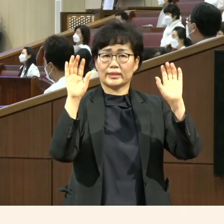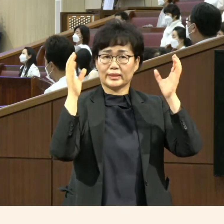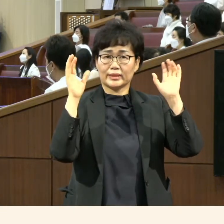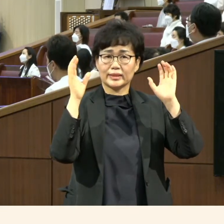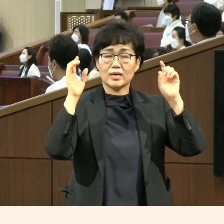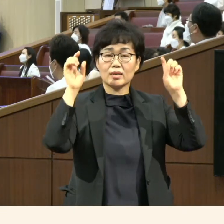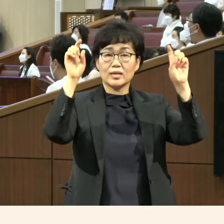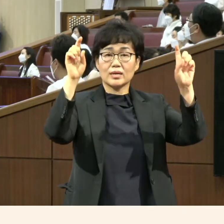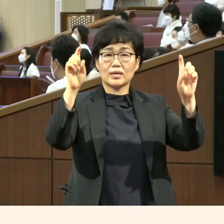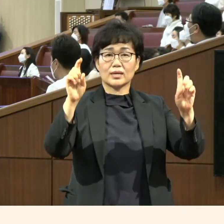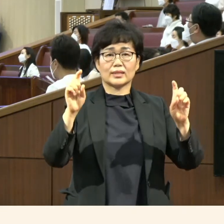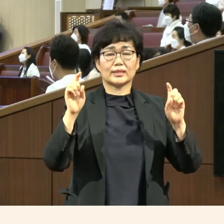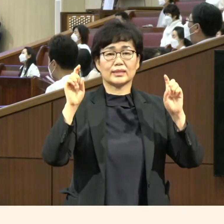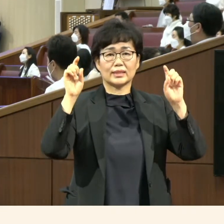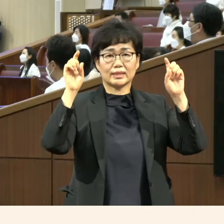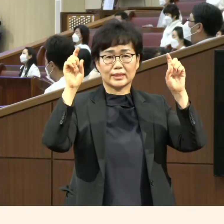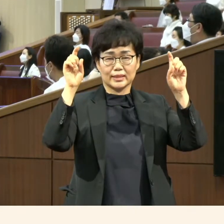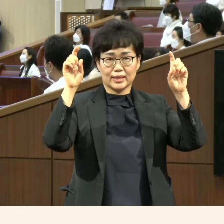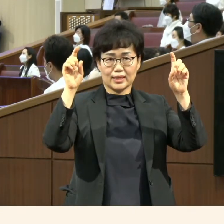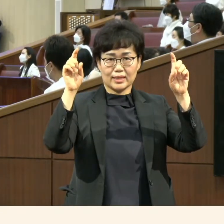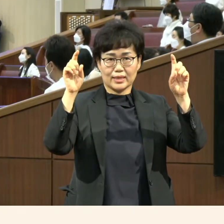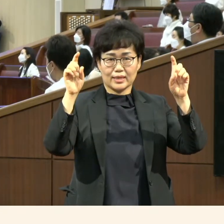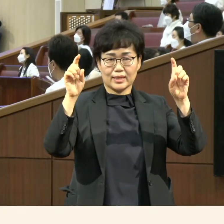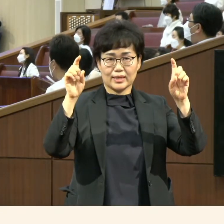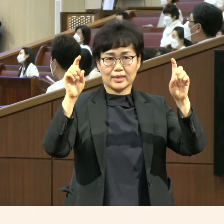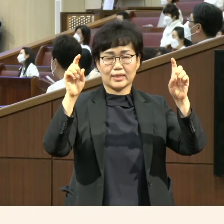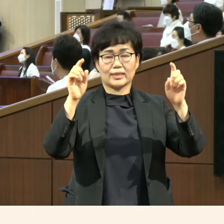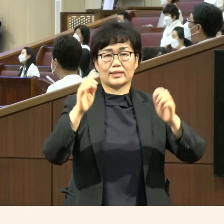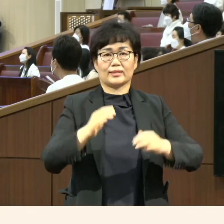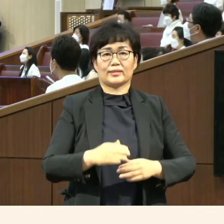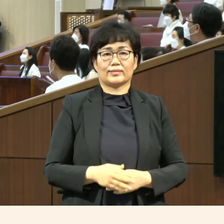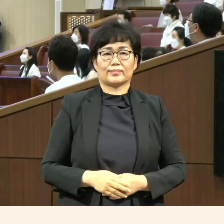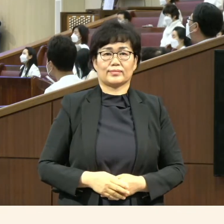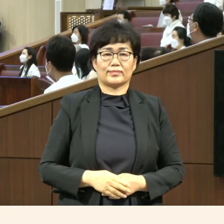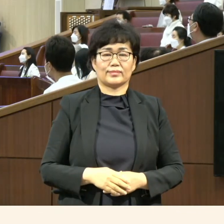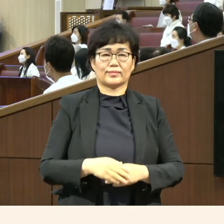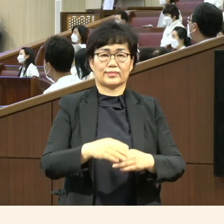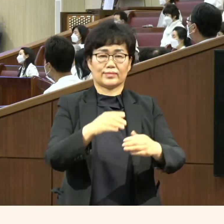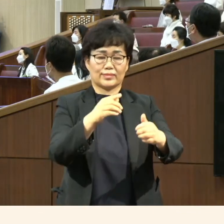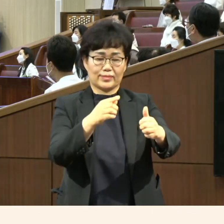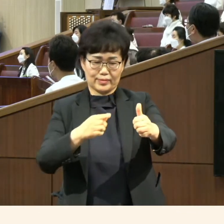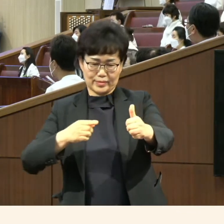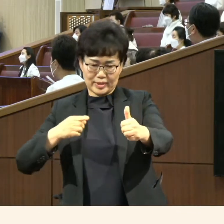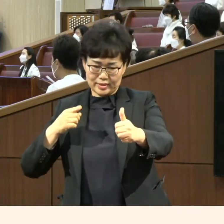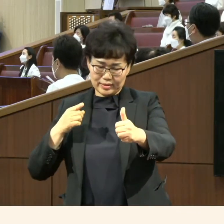합당하시노. 다시 한번 찬양합니다. 죽임당하신